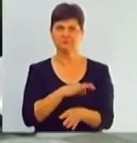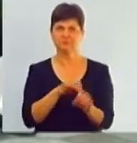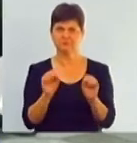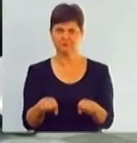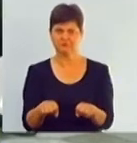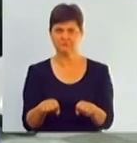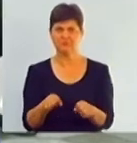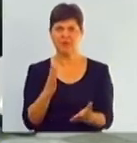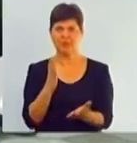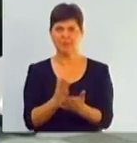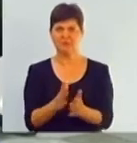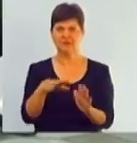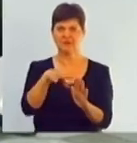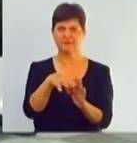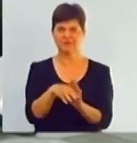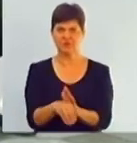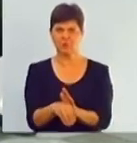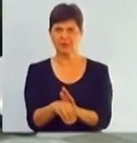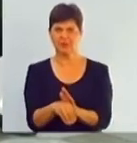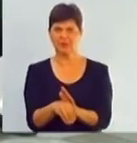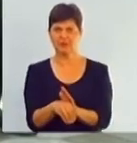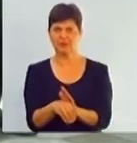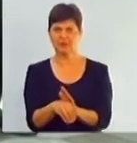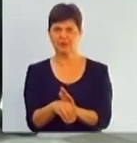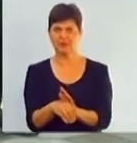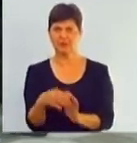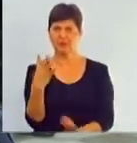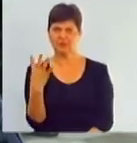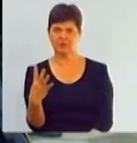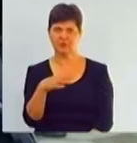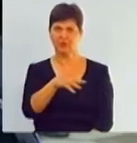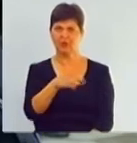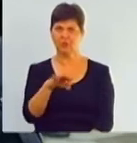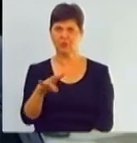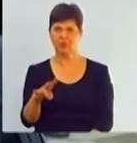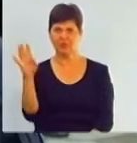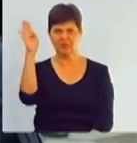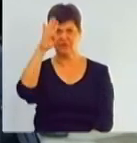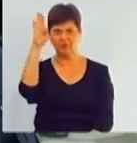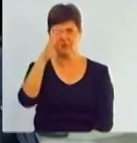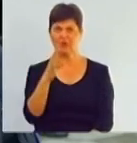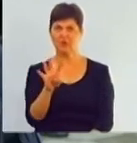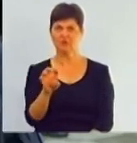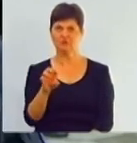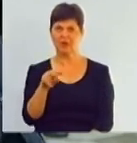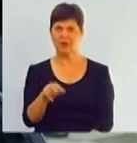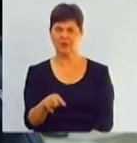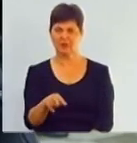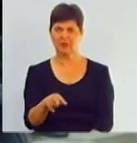містить собі ємкість на 4 тонни води і 400 літрів